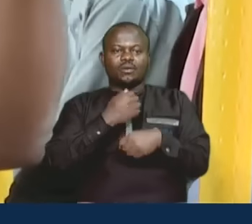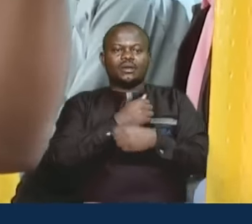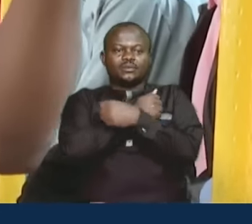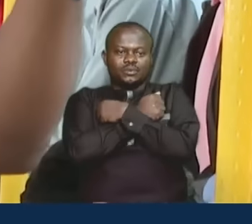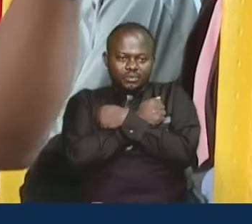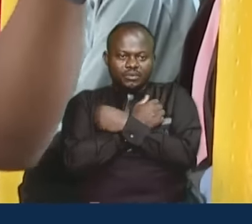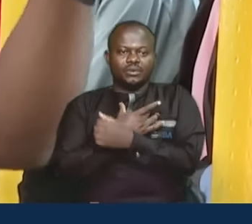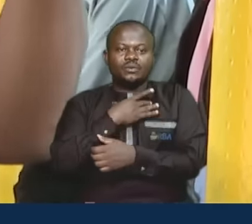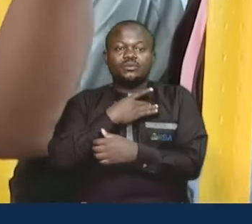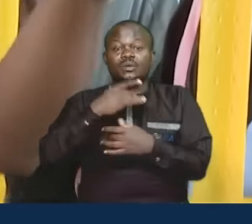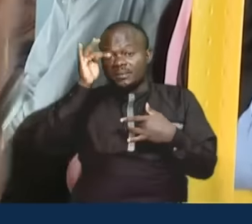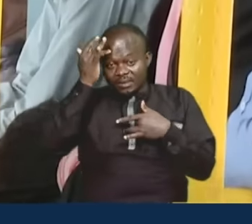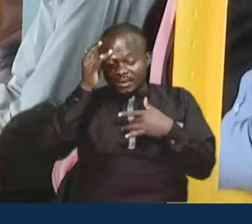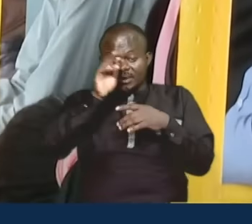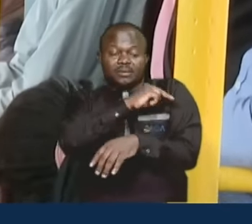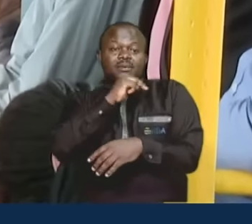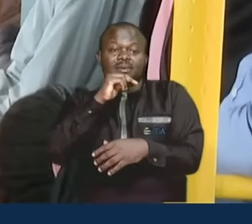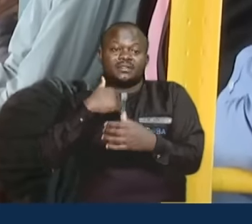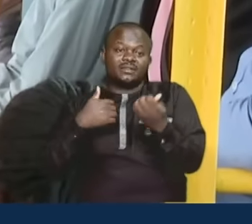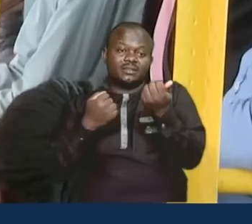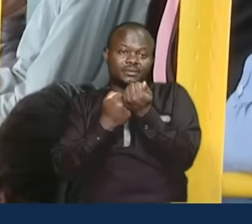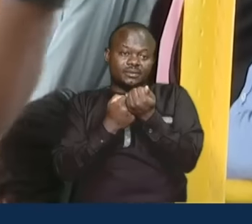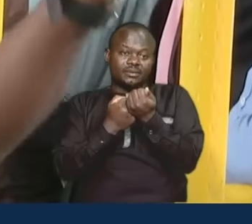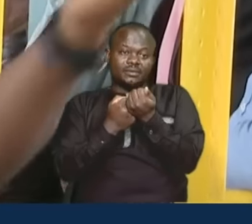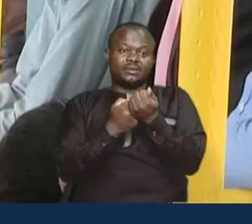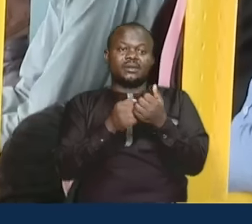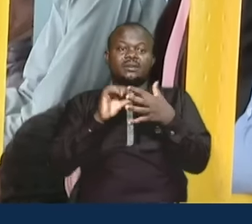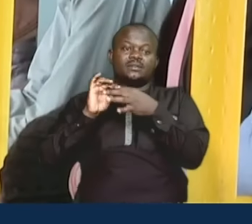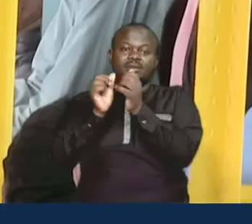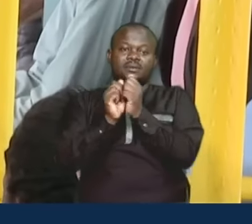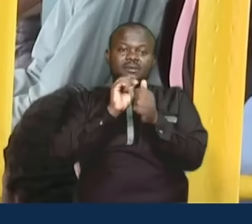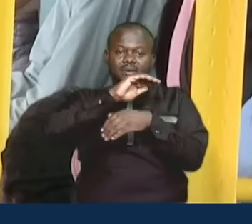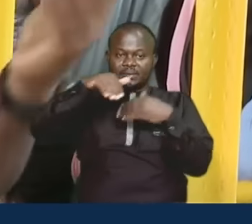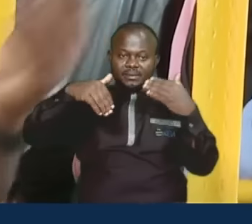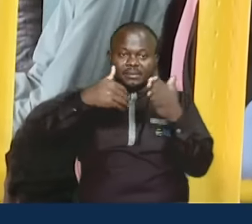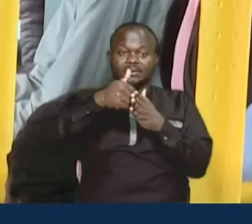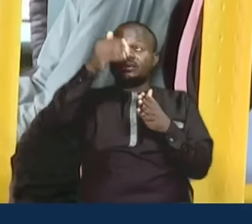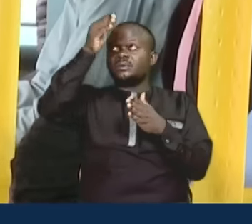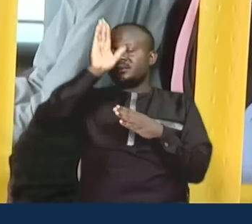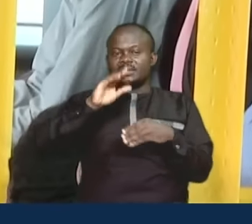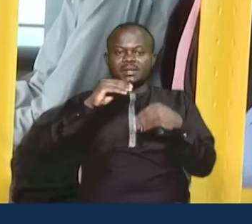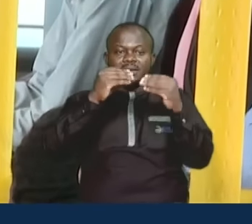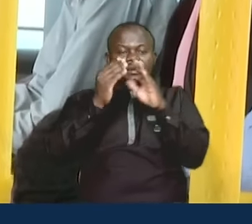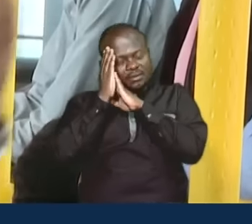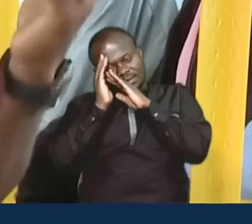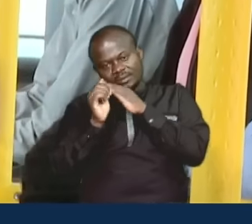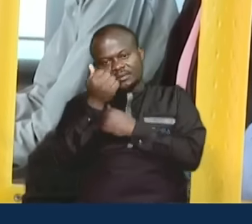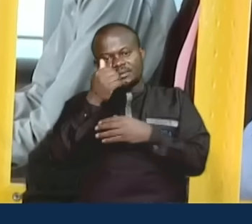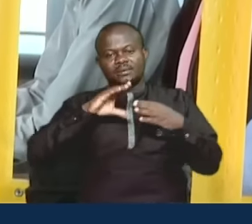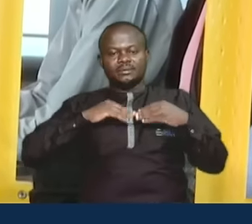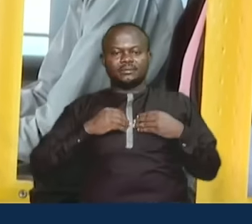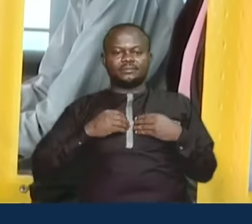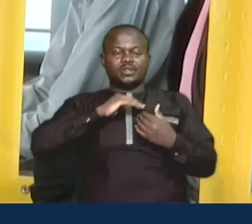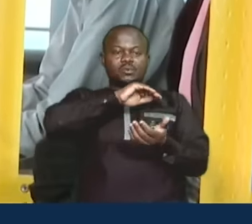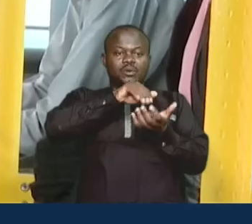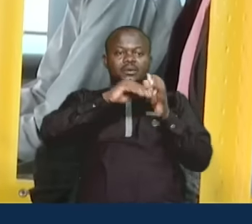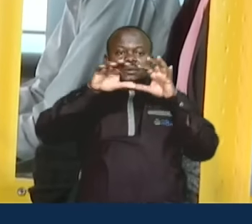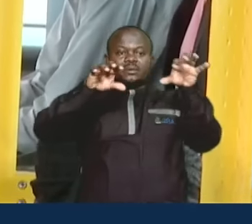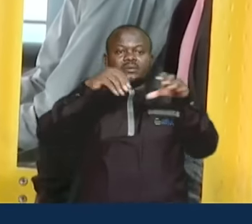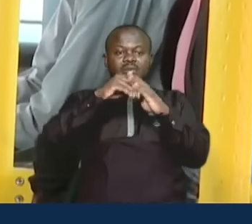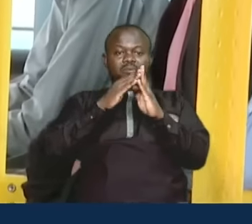muganga batagira gisurwa na kigemurirwa, tugafatanyira buri munsi Imana yahaye kubyuka bikemera. Mu bigo abagenzi bategeramo imodoka mu